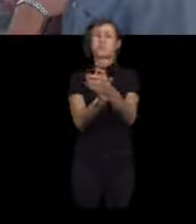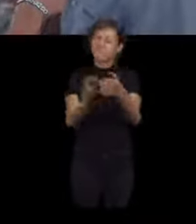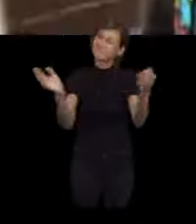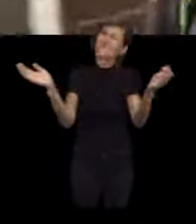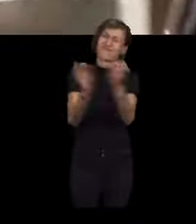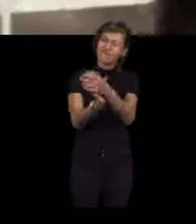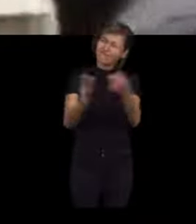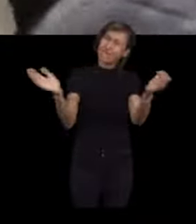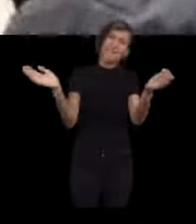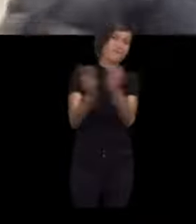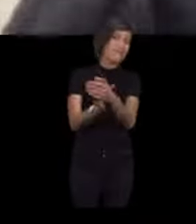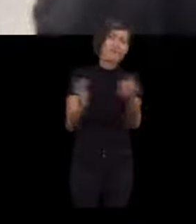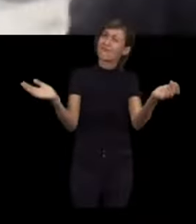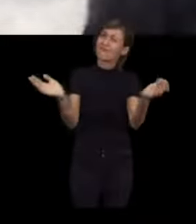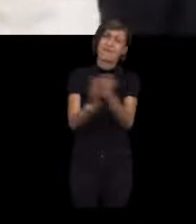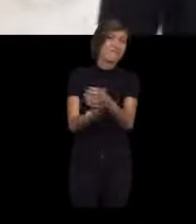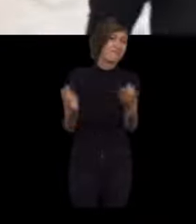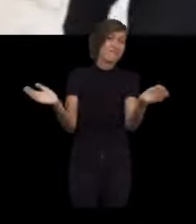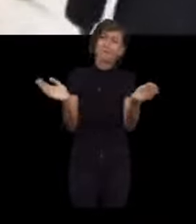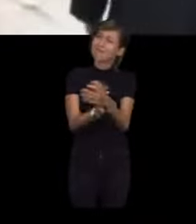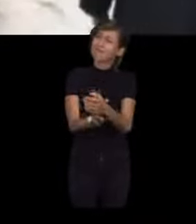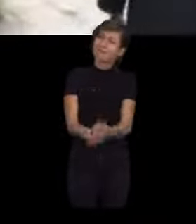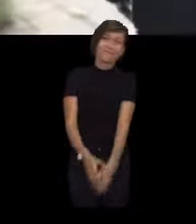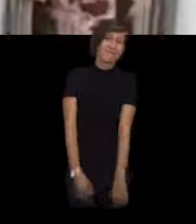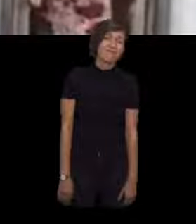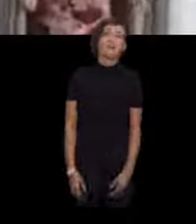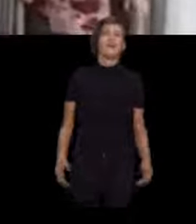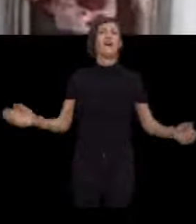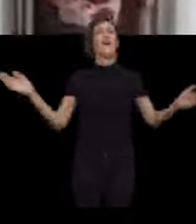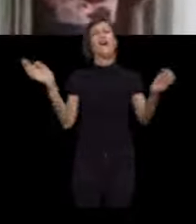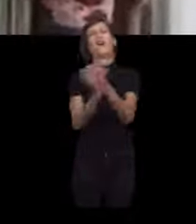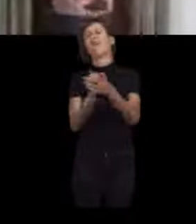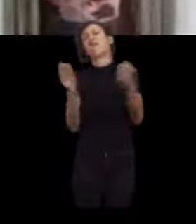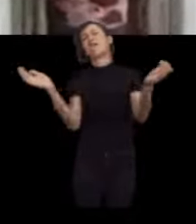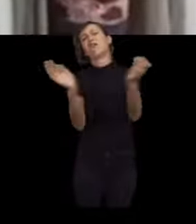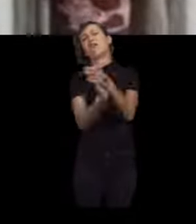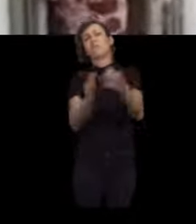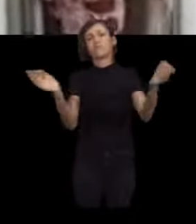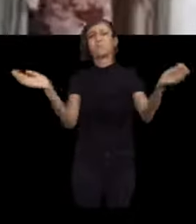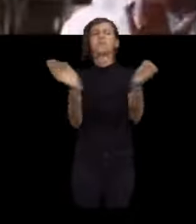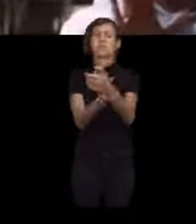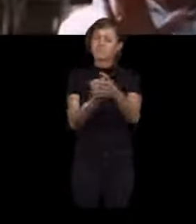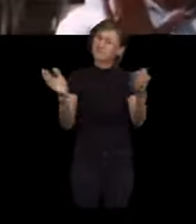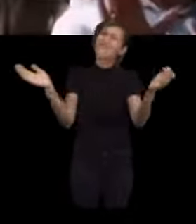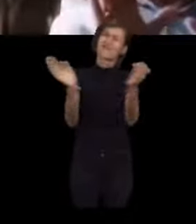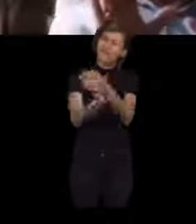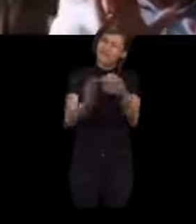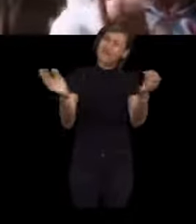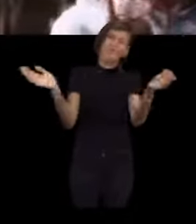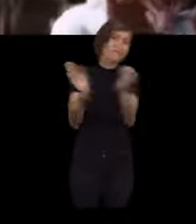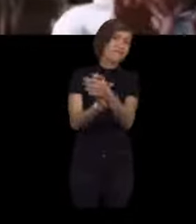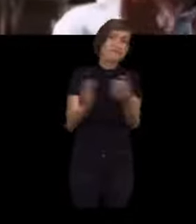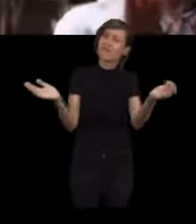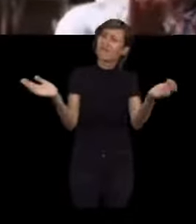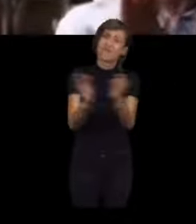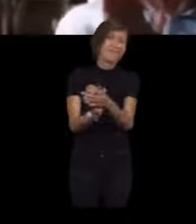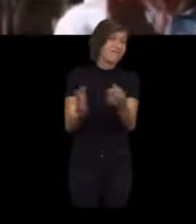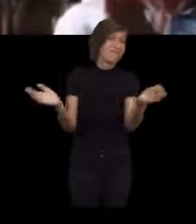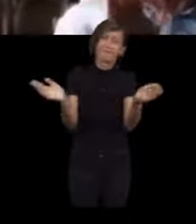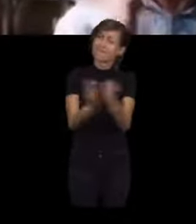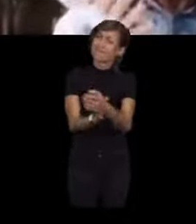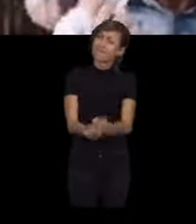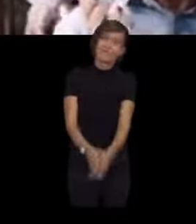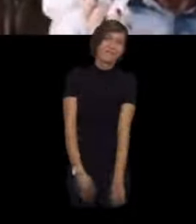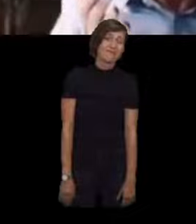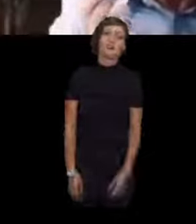culo? Vaffanculo, la zocco di matto! Allora, i miei figli è morto! Calma, calma, signorina. Non c'è nessuna